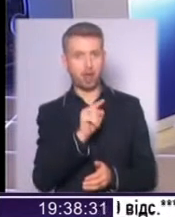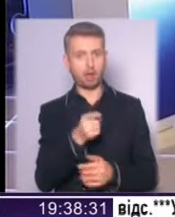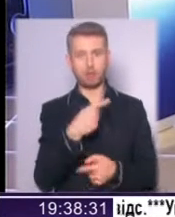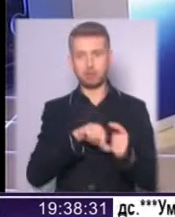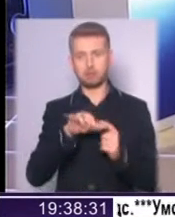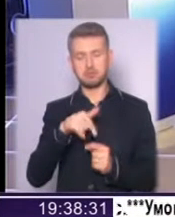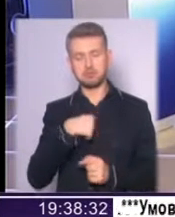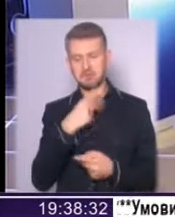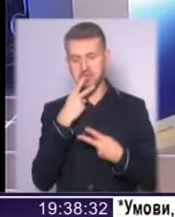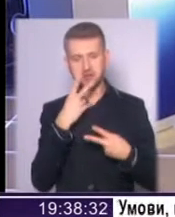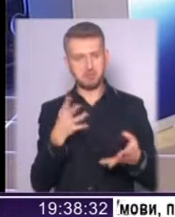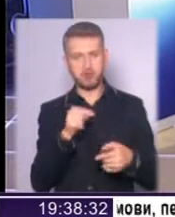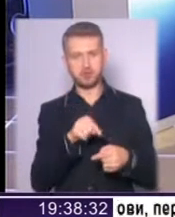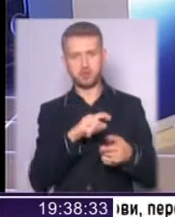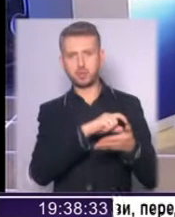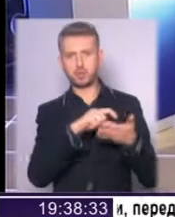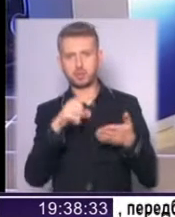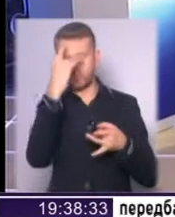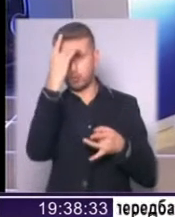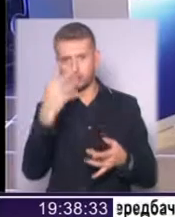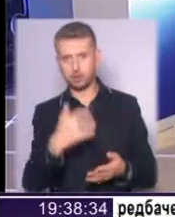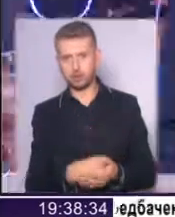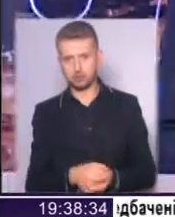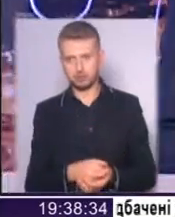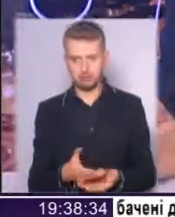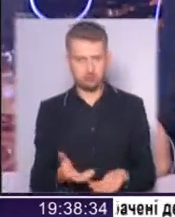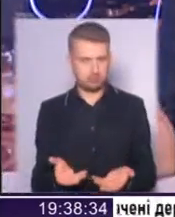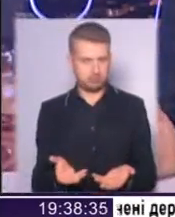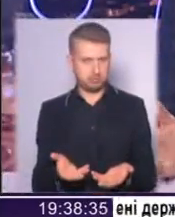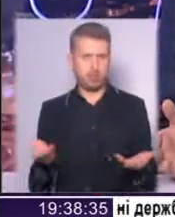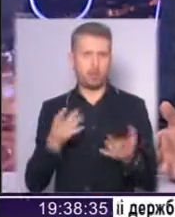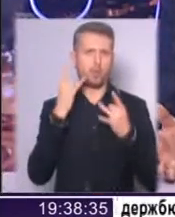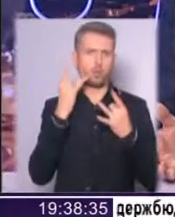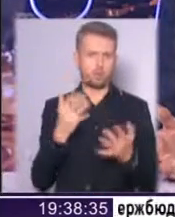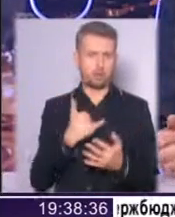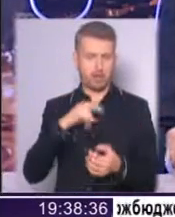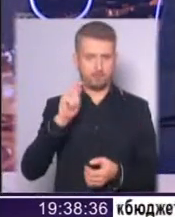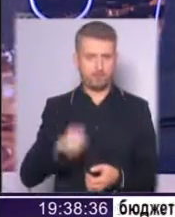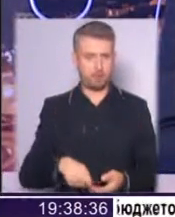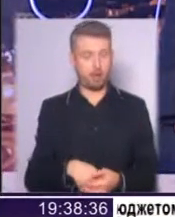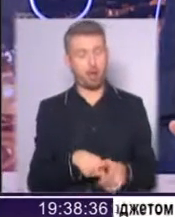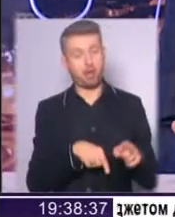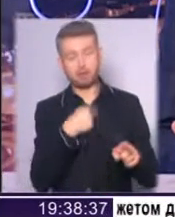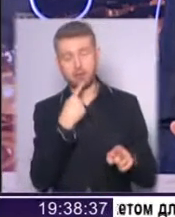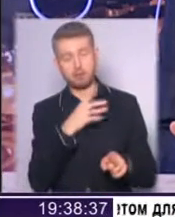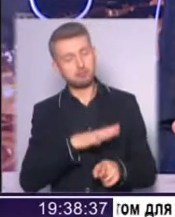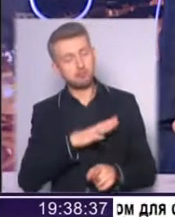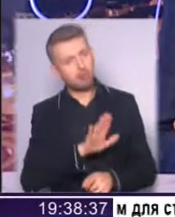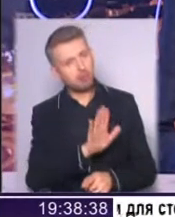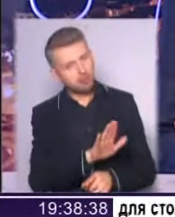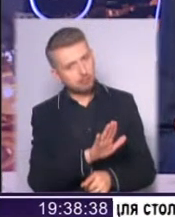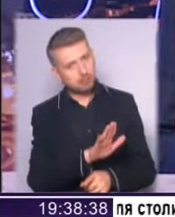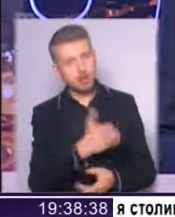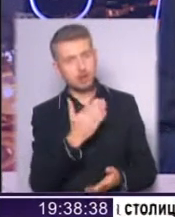це називати, ну теж важко. Тобто, пам'ятаєте ту історію, славнозвісно, коли під час війни до Черчилля принесли